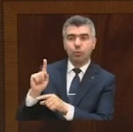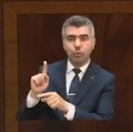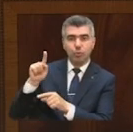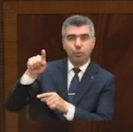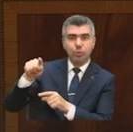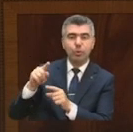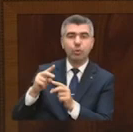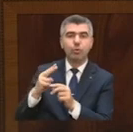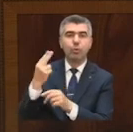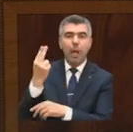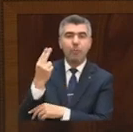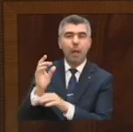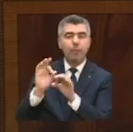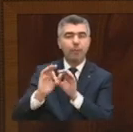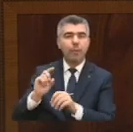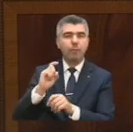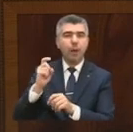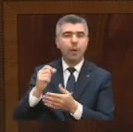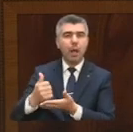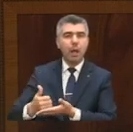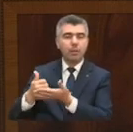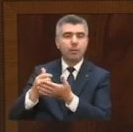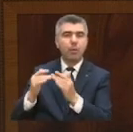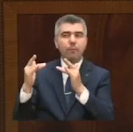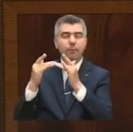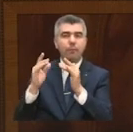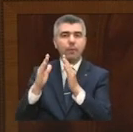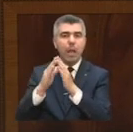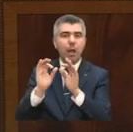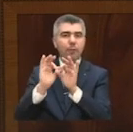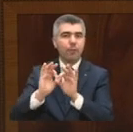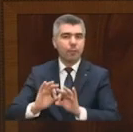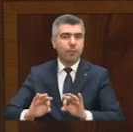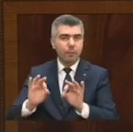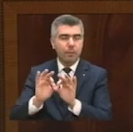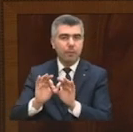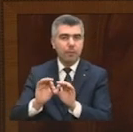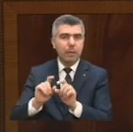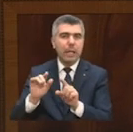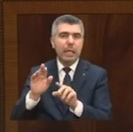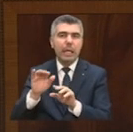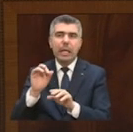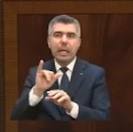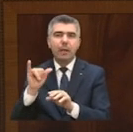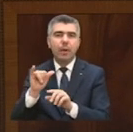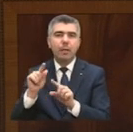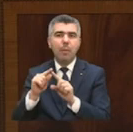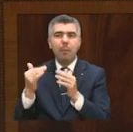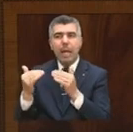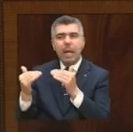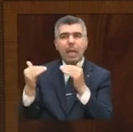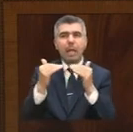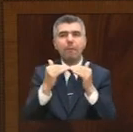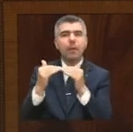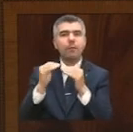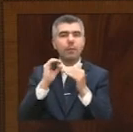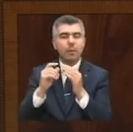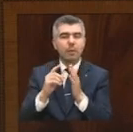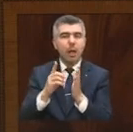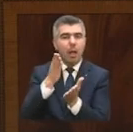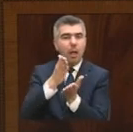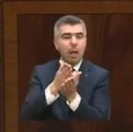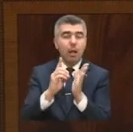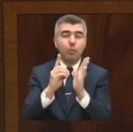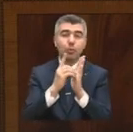بدون منحه بدون سكن كيفاش تكون تكافل تكافؤ الفرص اللي هو حق دستوري وتخيل